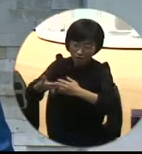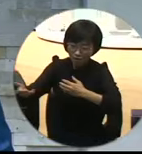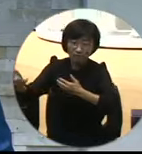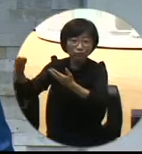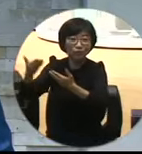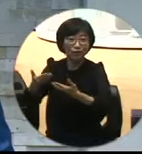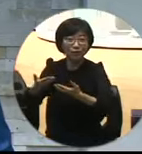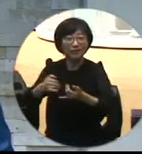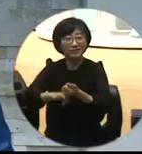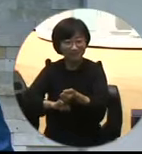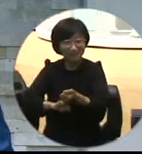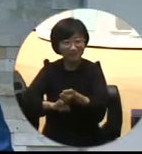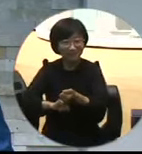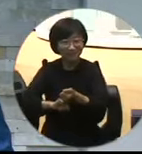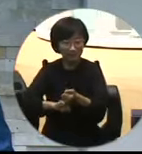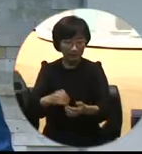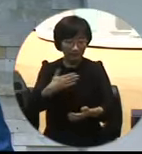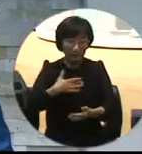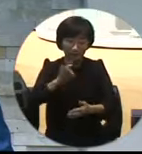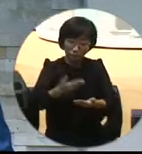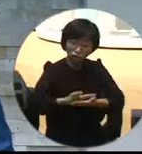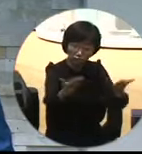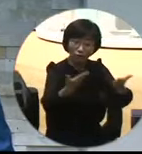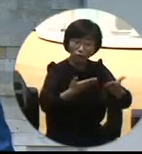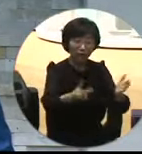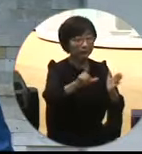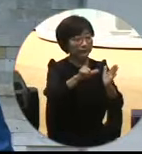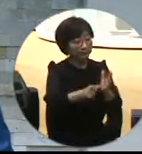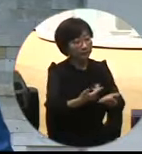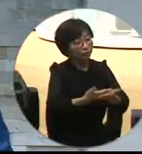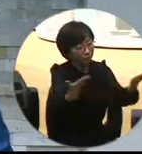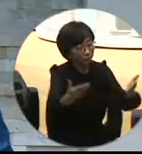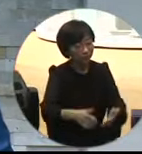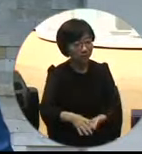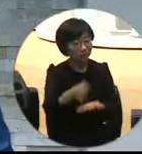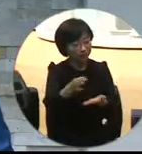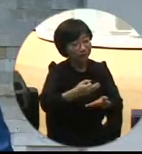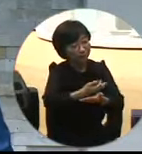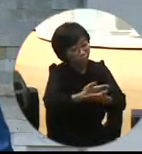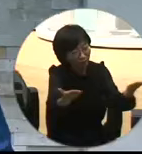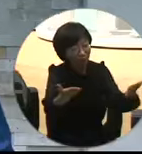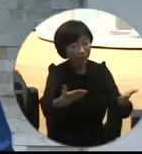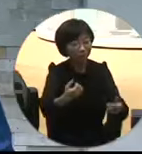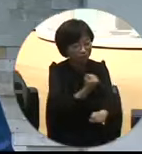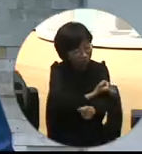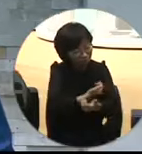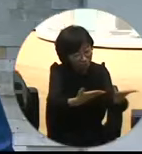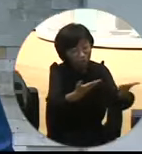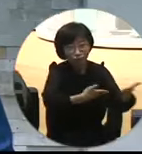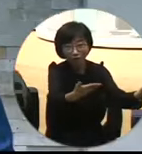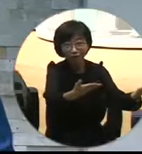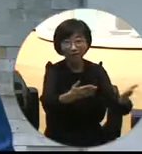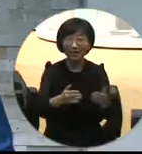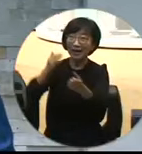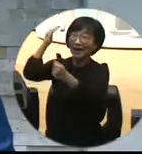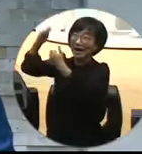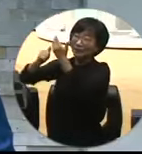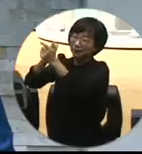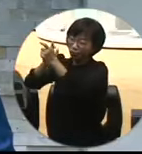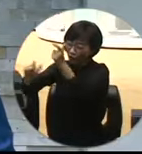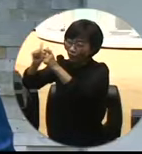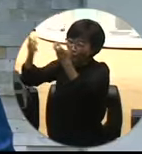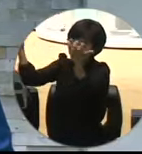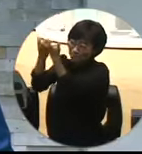축복의 원리예요. 너는 주라는 얘기예요. 시간도 주고 물질도 주고 주라. 너는 주라. 그럼 내가 너에게 다 채워주겠다는